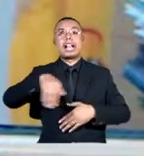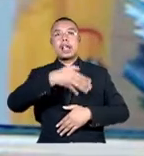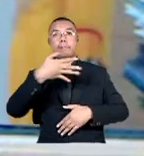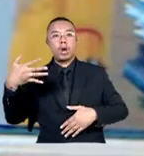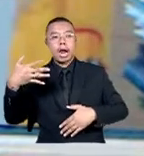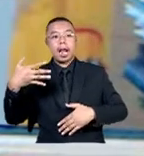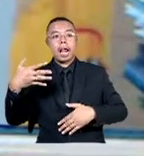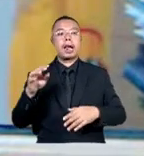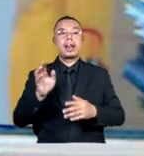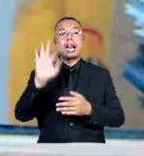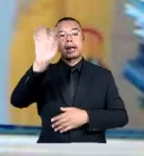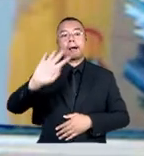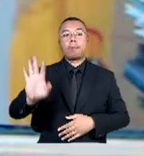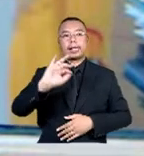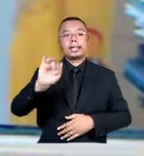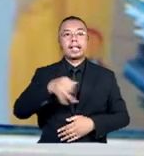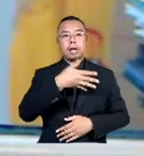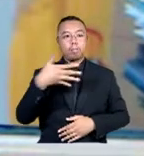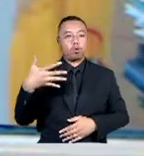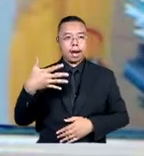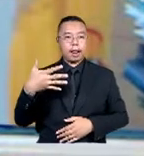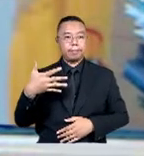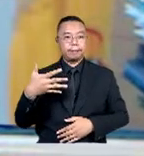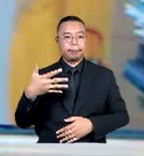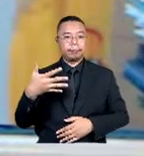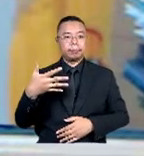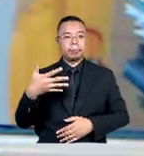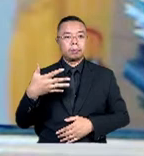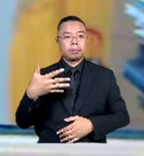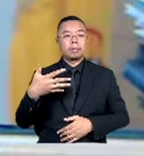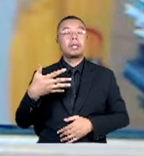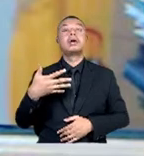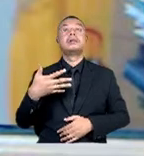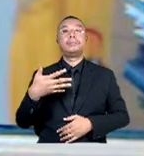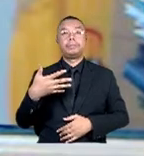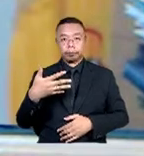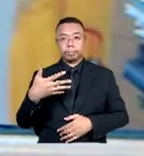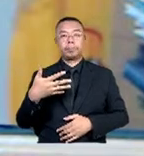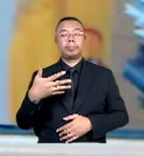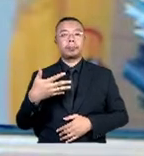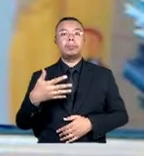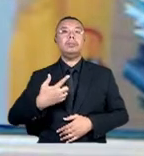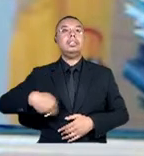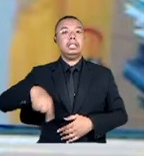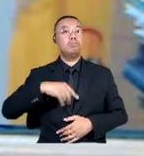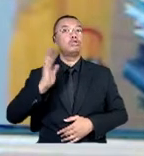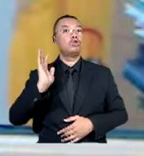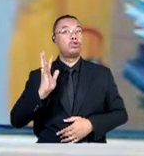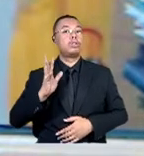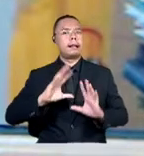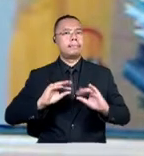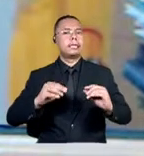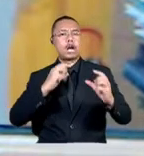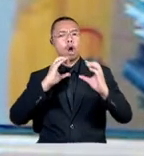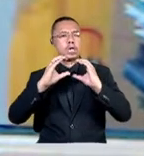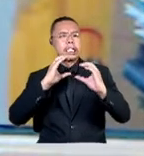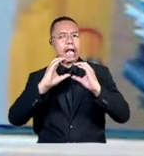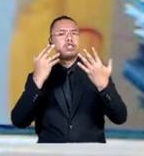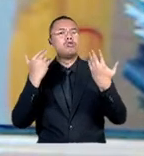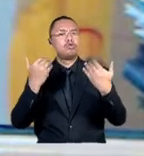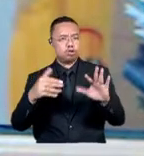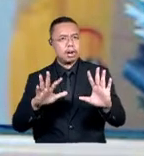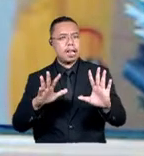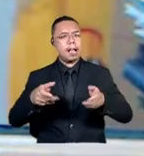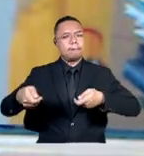juga Kabupaten Jayapura. Dan kami telah melakukan komunikasi